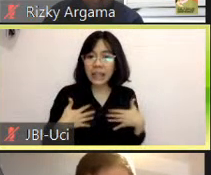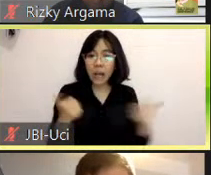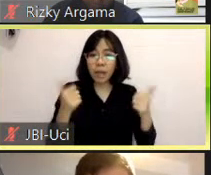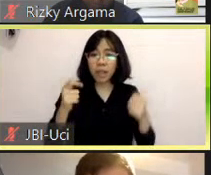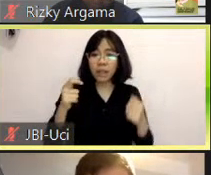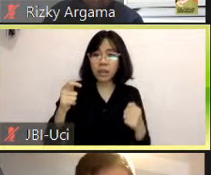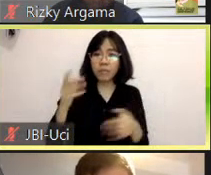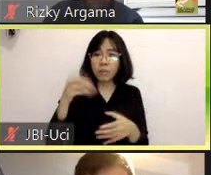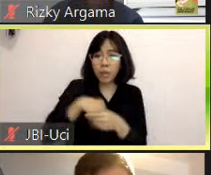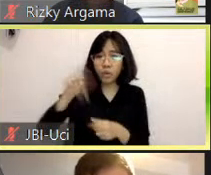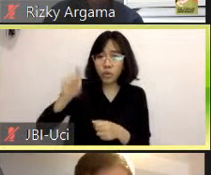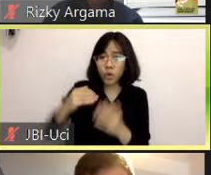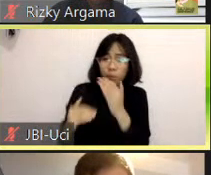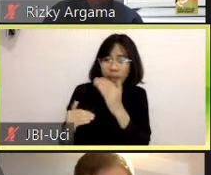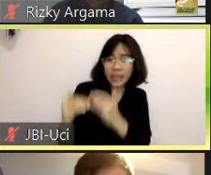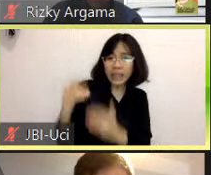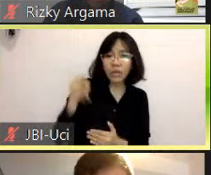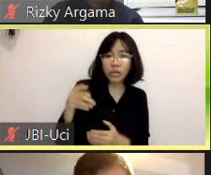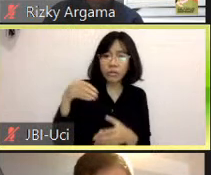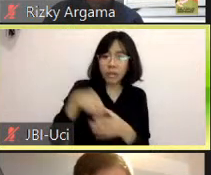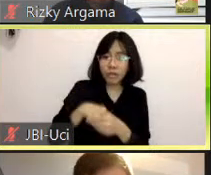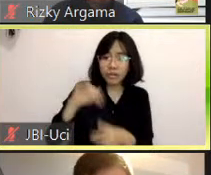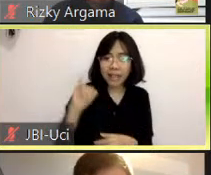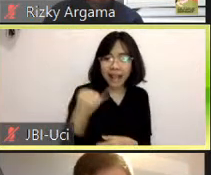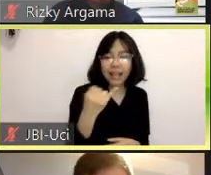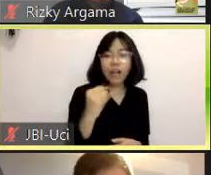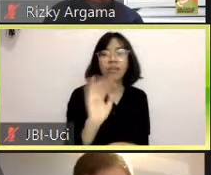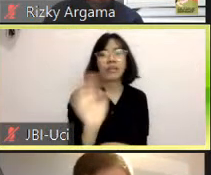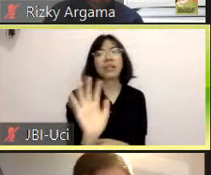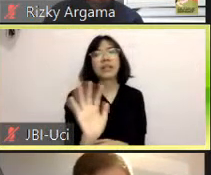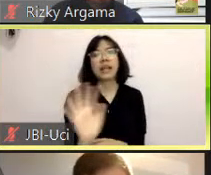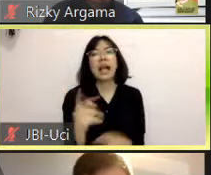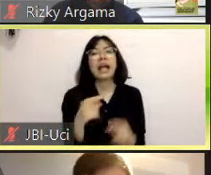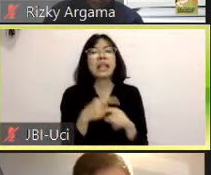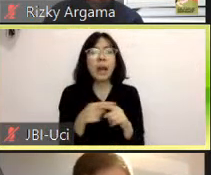yang jadi isu adalah ketika kutipan itu digunakan